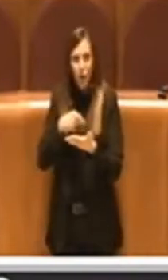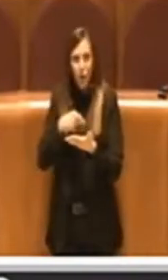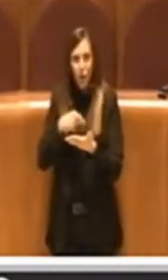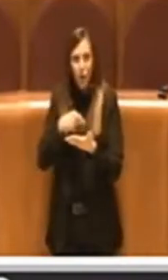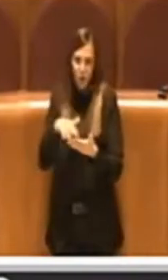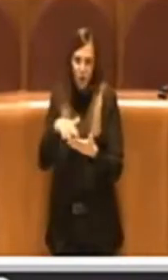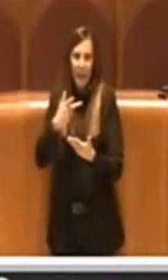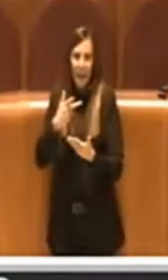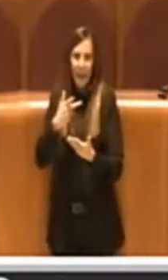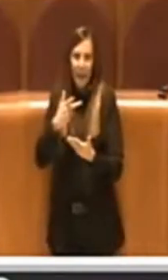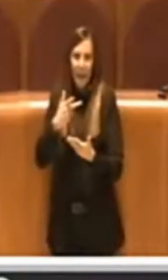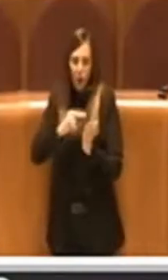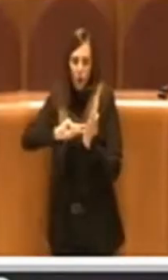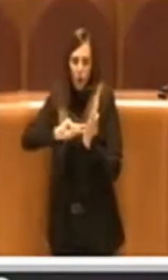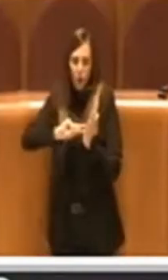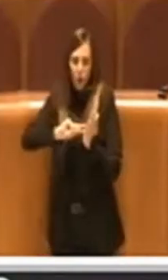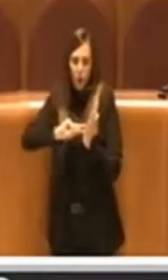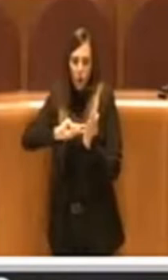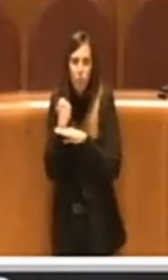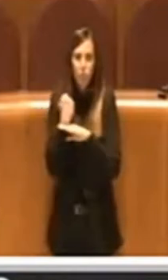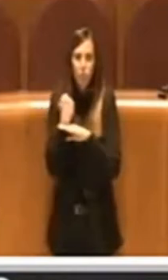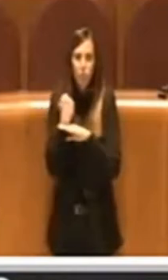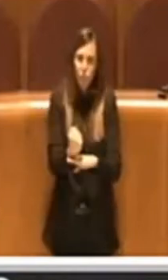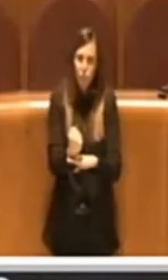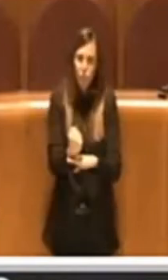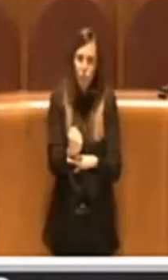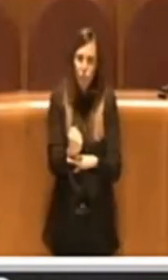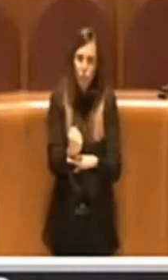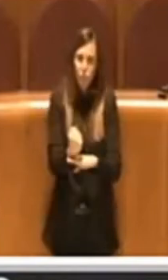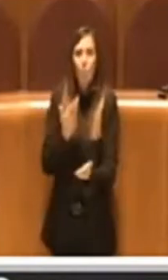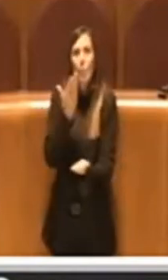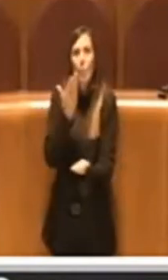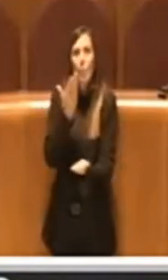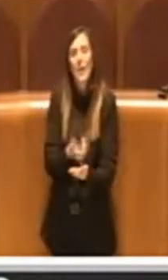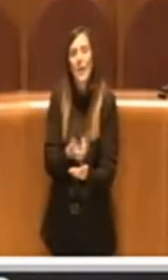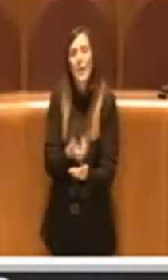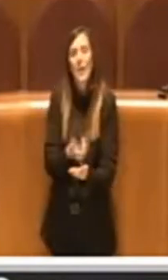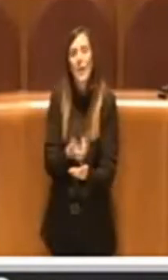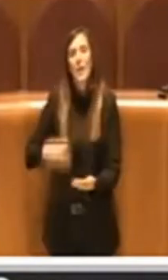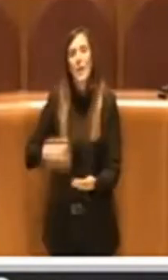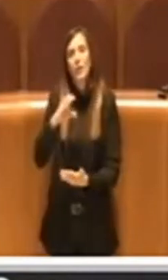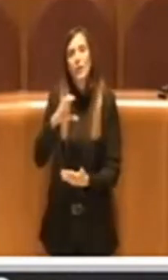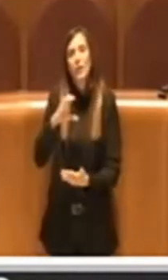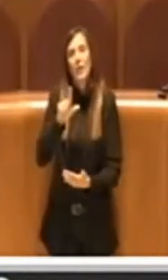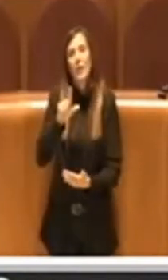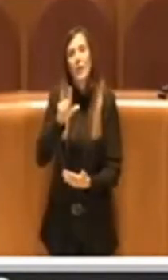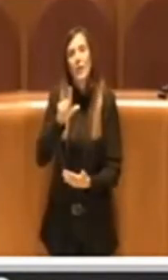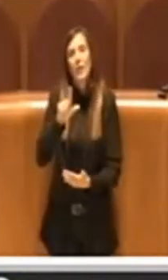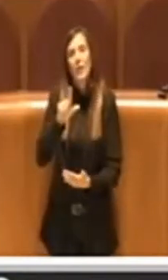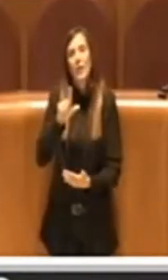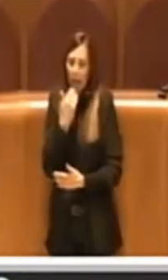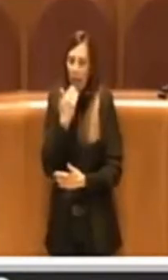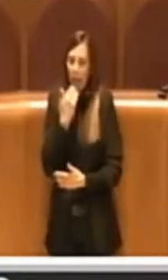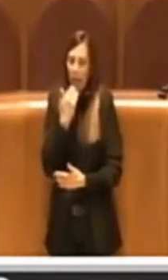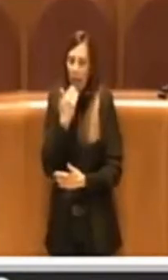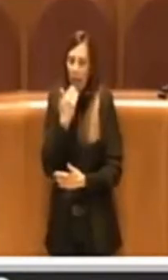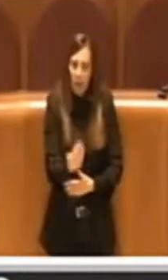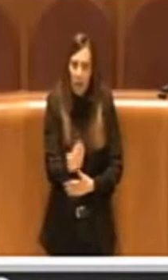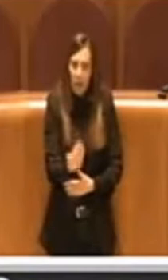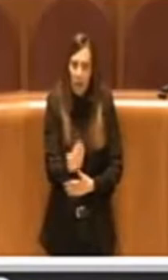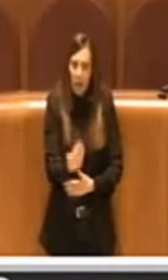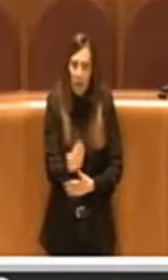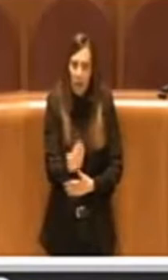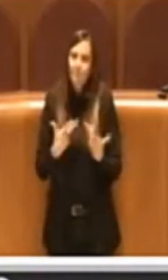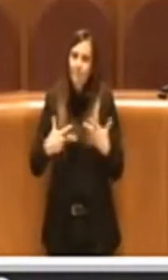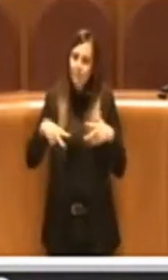che vogliono sottoscrivere intendo sottoscrivere la mozione della consigliera celli che ringrazio ripeto credo